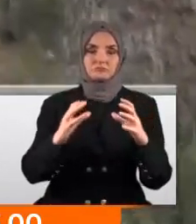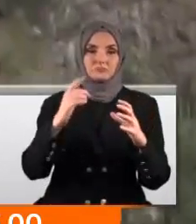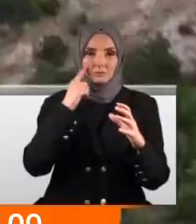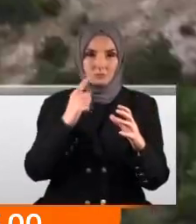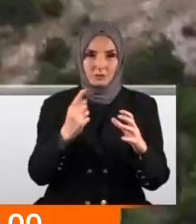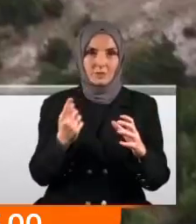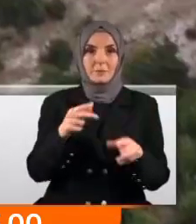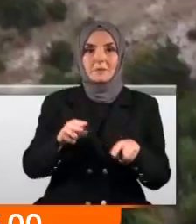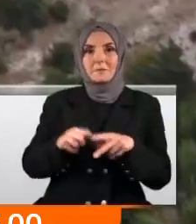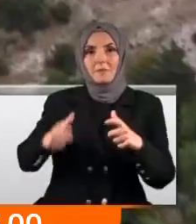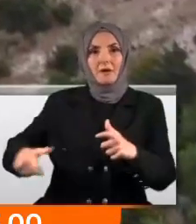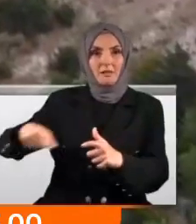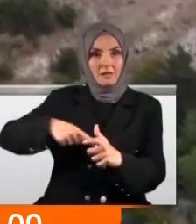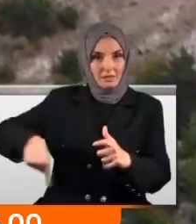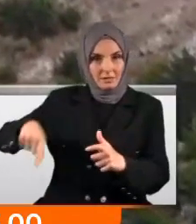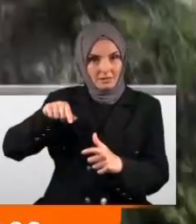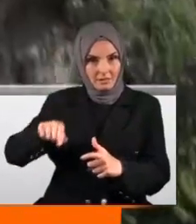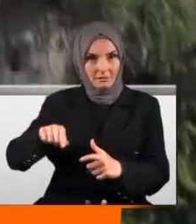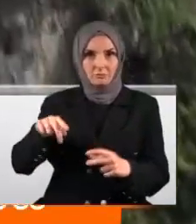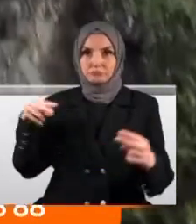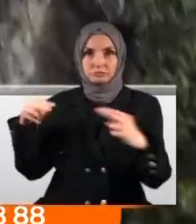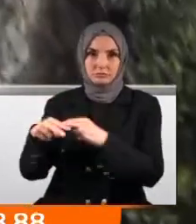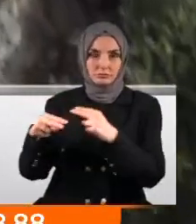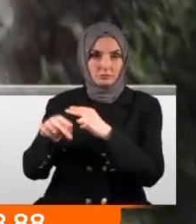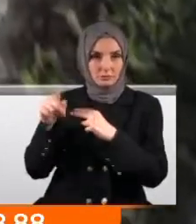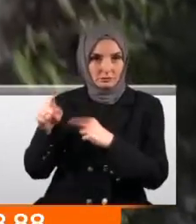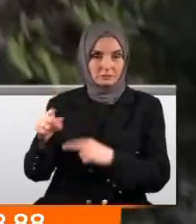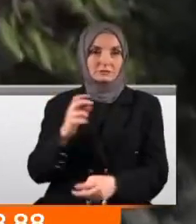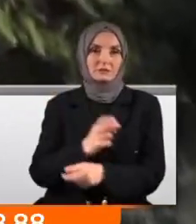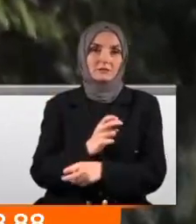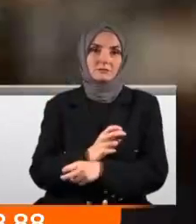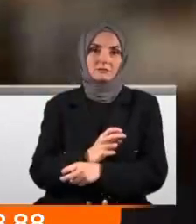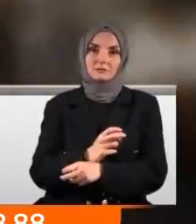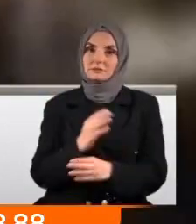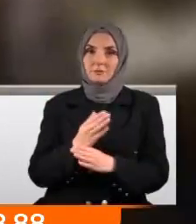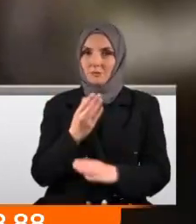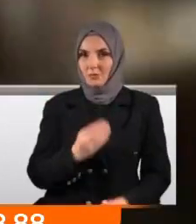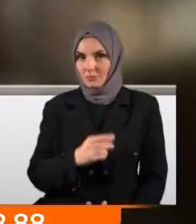ve çevre yolunu tehdit ediyordu. Kaya parçalarını dağcılar temizledi.